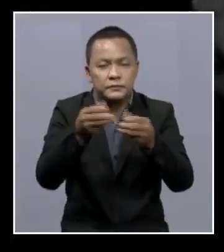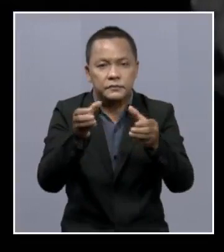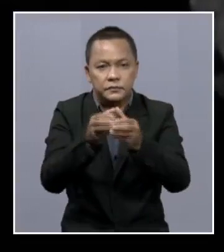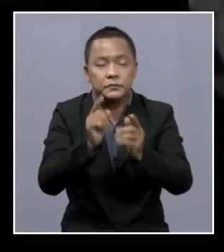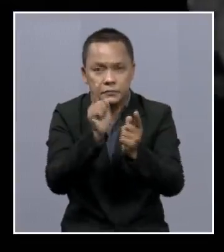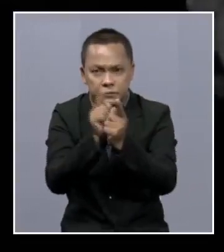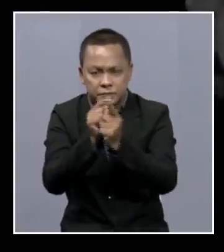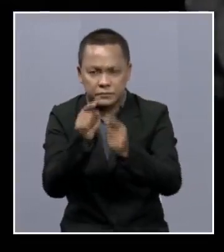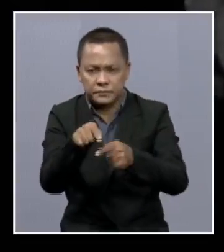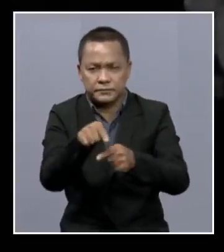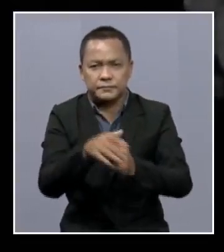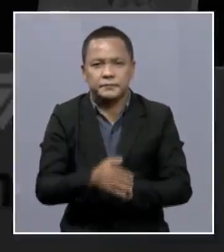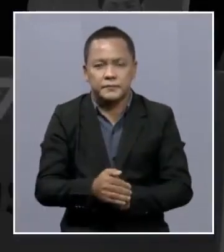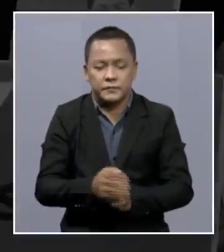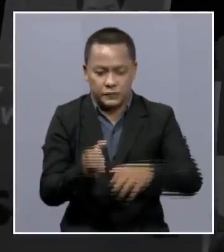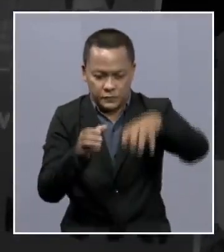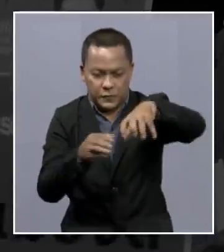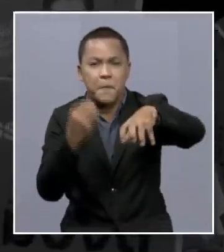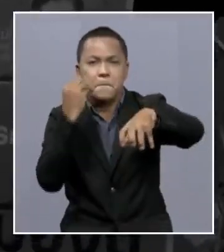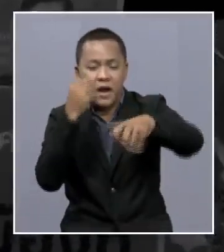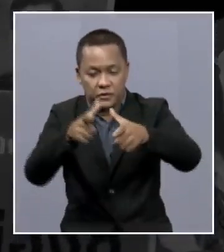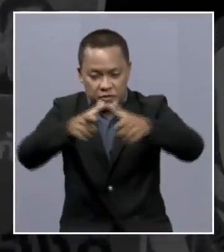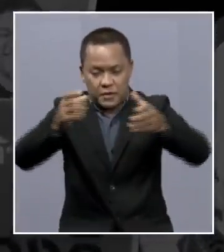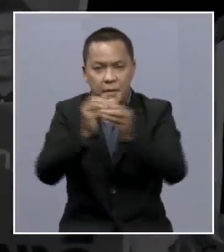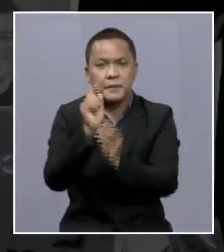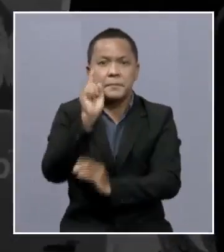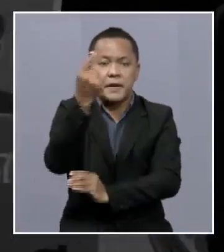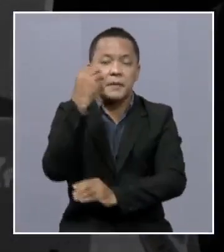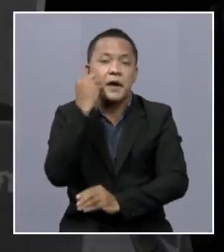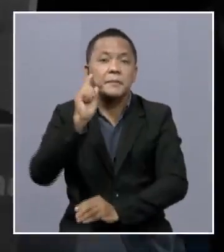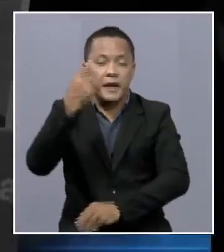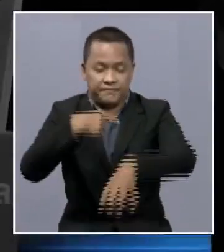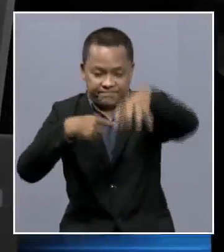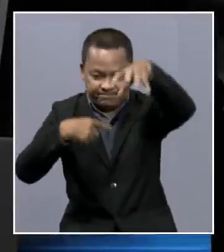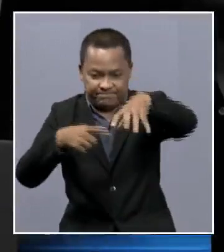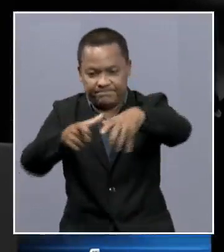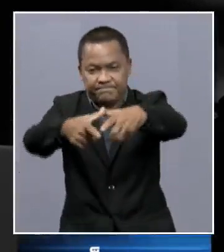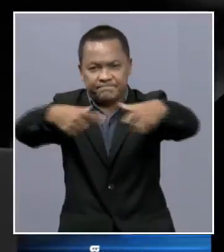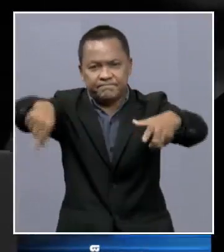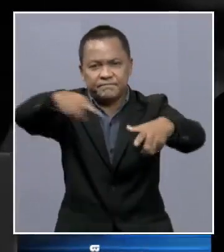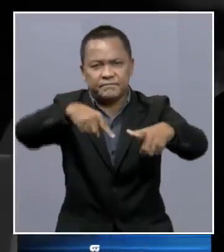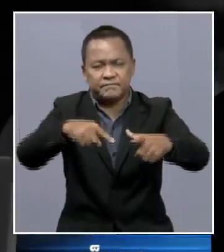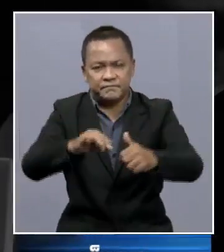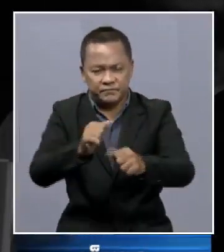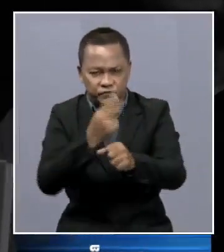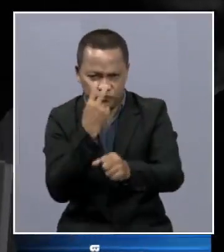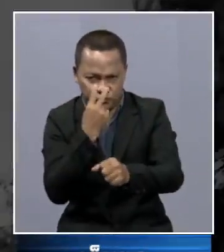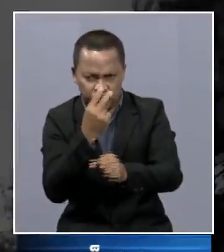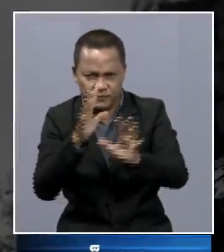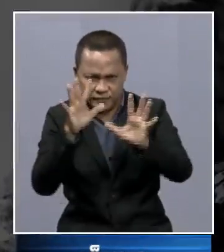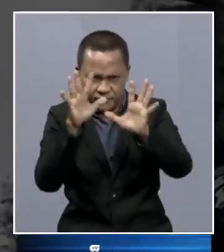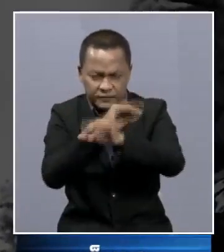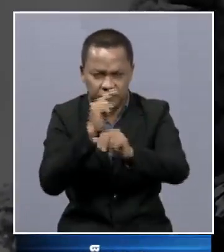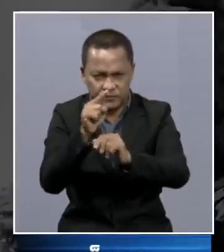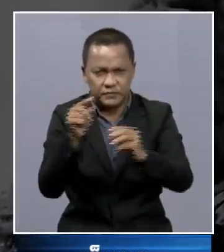เราจะพบว่า ในโมเดลแบบบานใหญ่ บานให่ ที่เราคุยกัมันพอจะเห็นเข้หางแลวใน